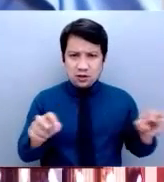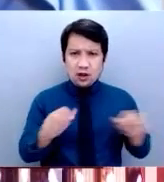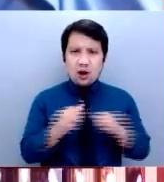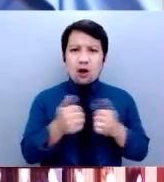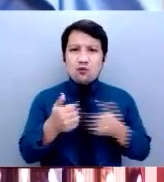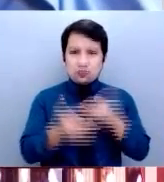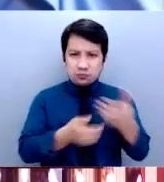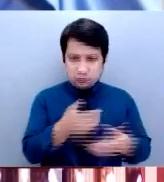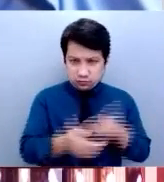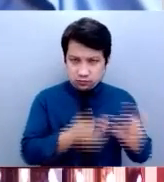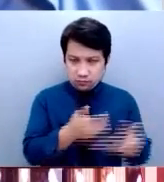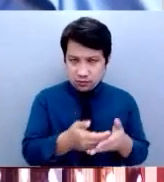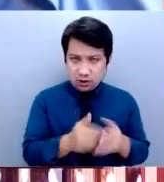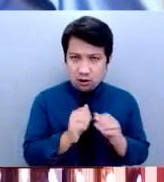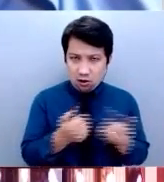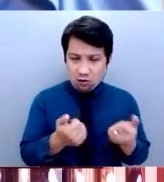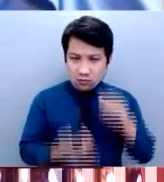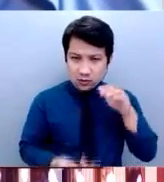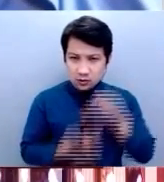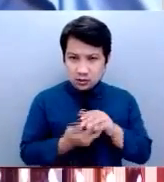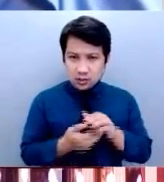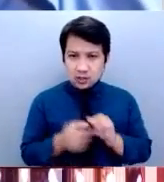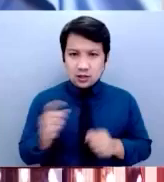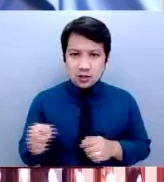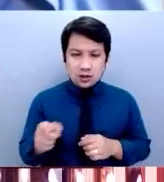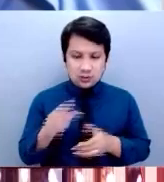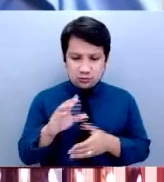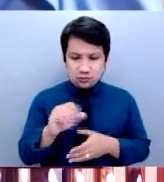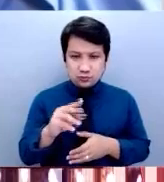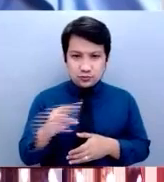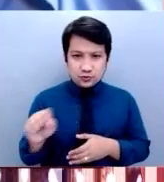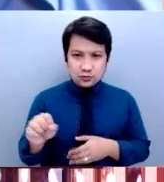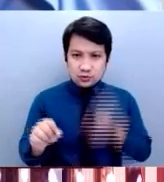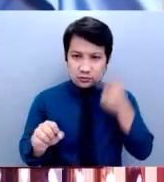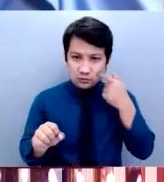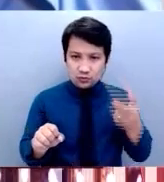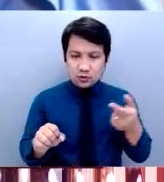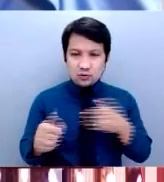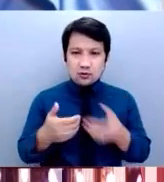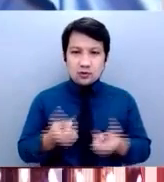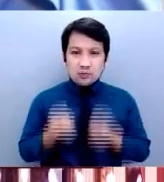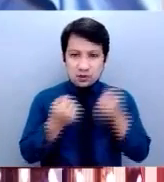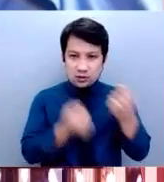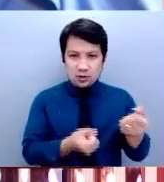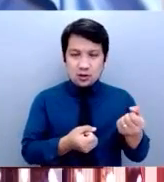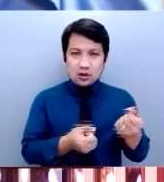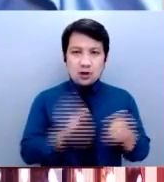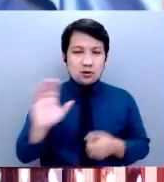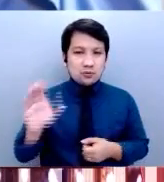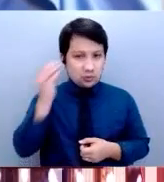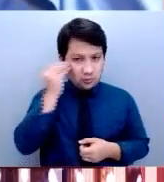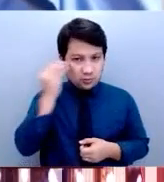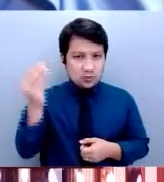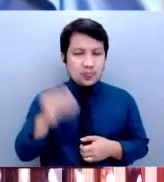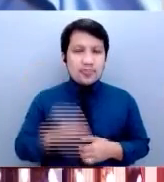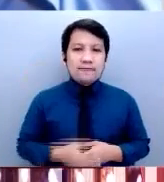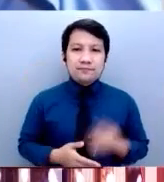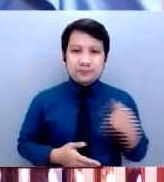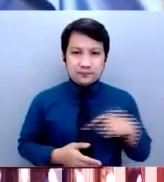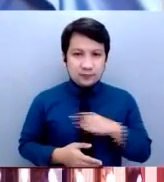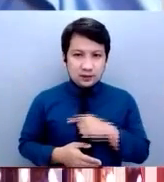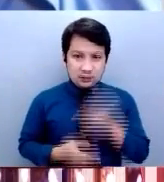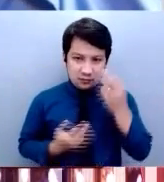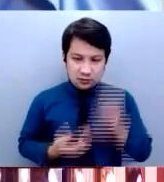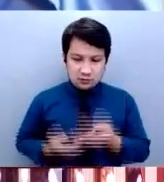niyan, pa-retire yung isang commissioner like si Commissioner Guanzon and then nakapag-submit na ho siya ng kanyang opinion pero wala pang